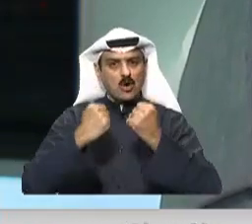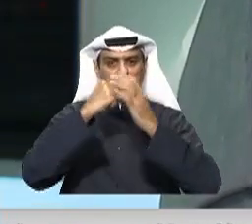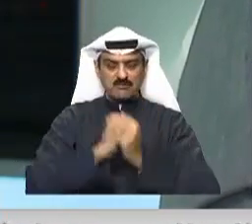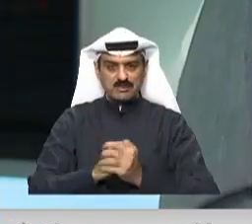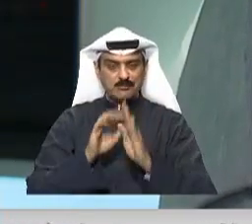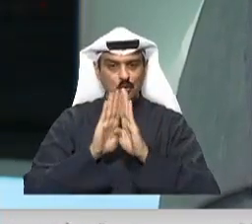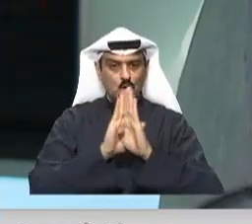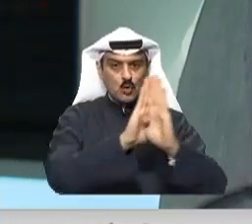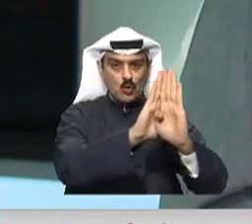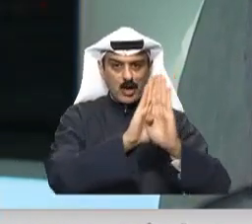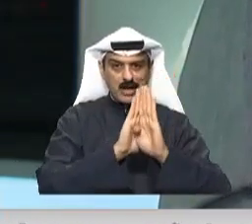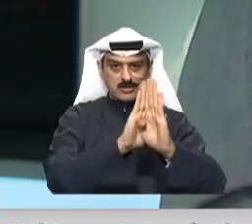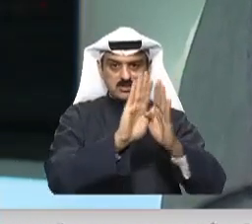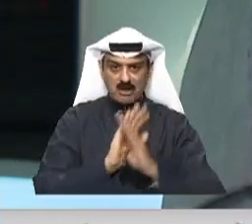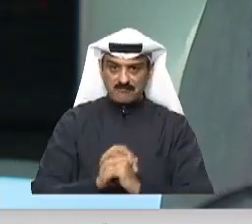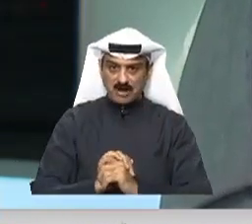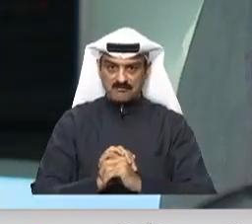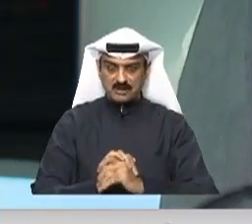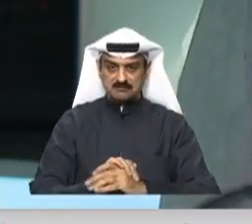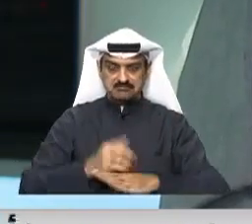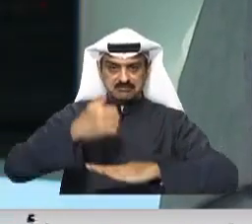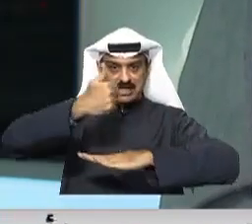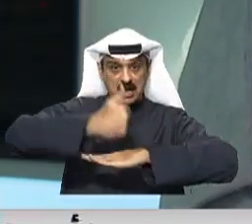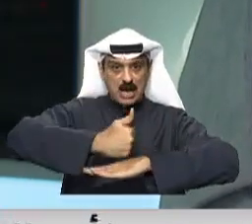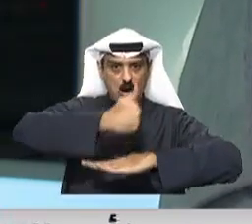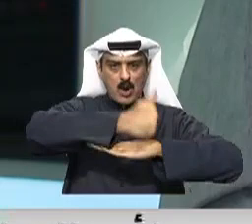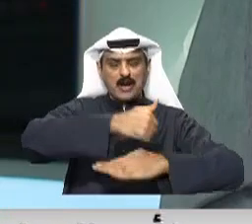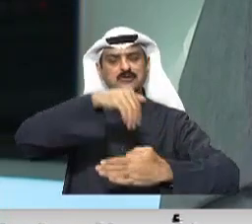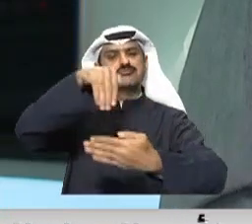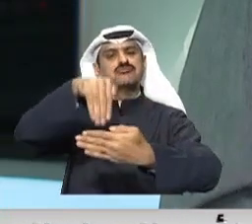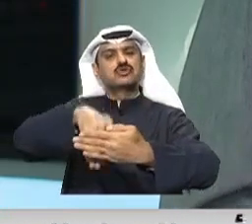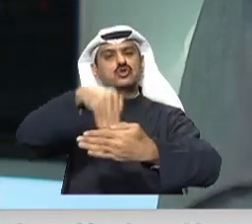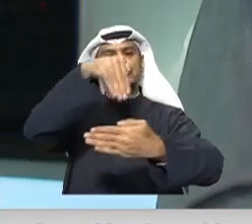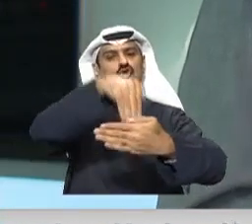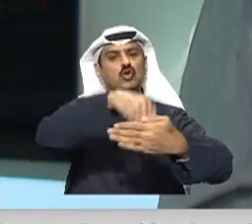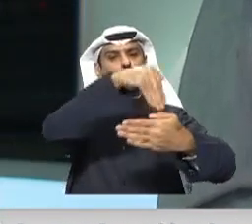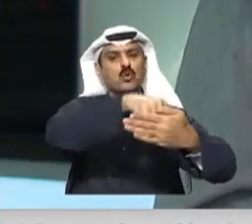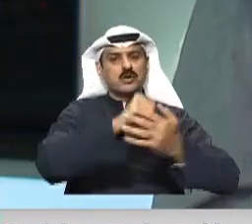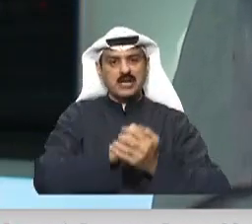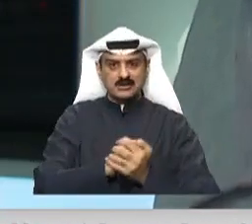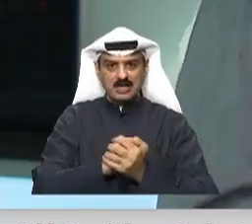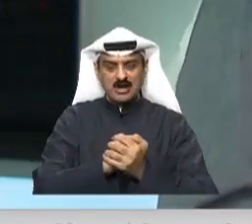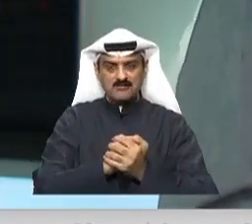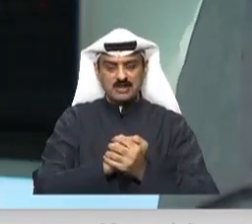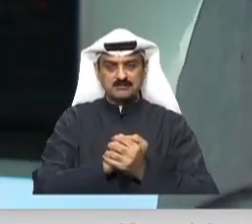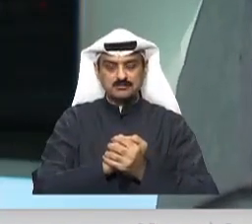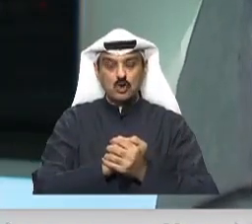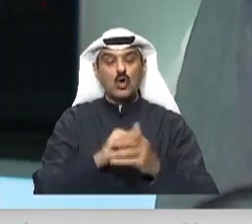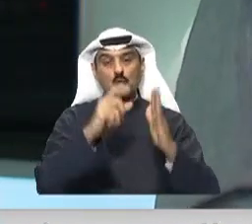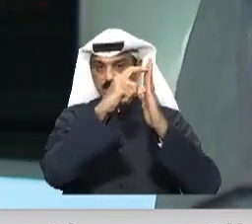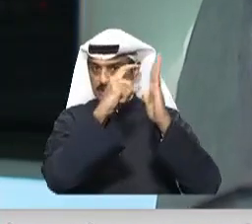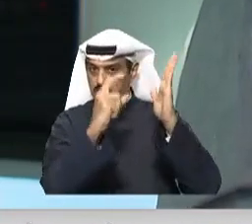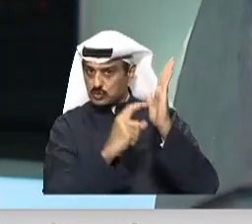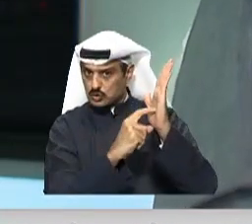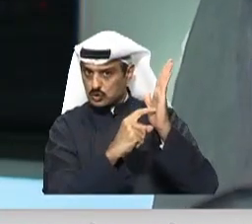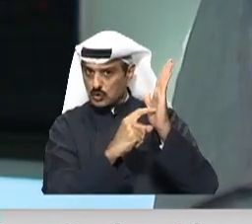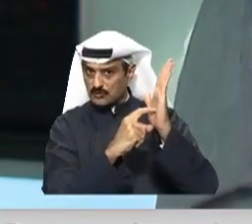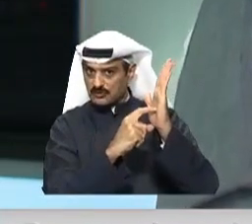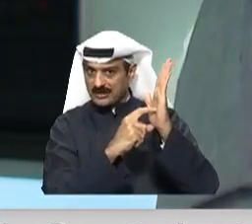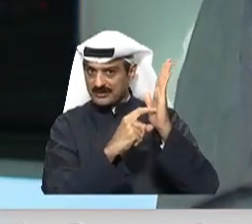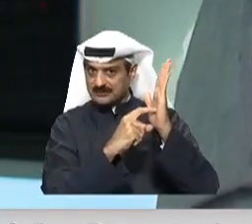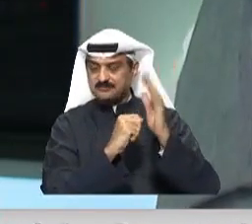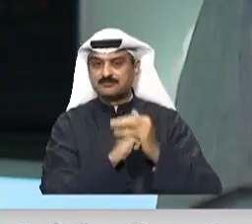والدفع بقواعد الديمقراطيه وايضا قواعد الدستور وكذلك